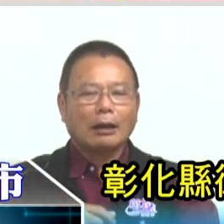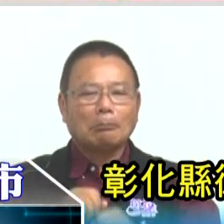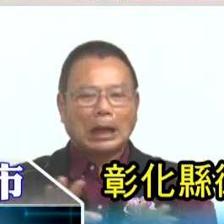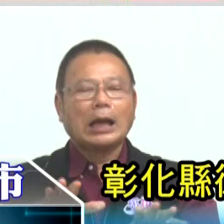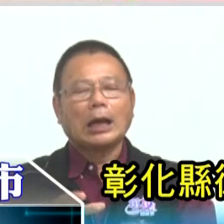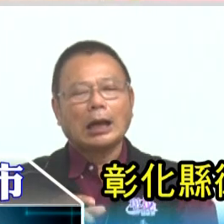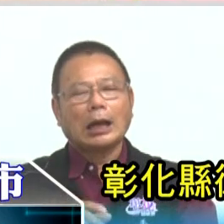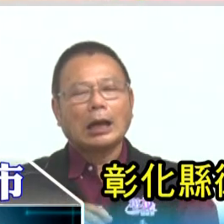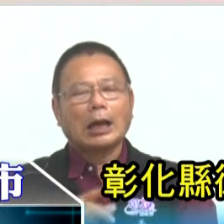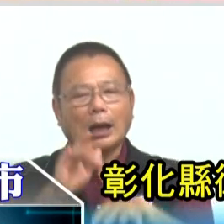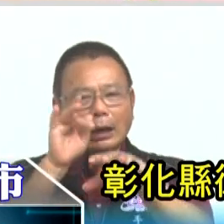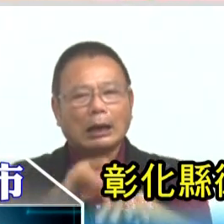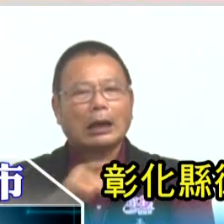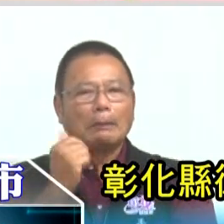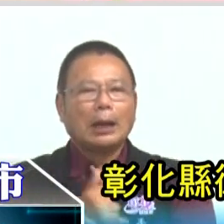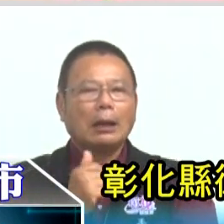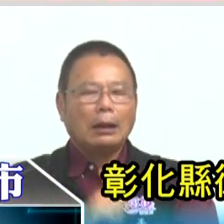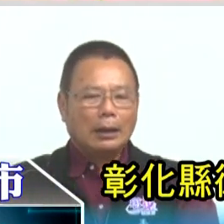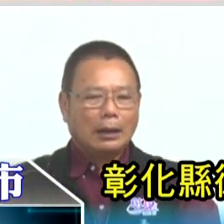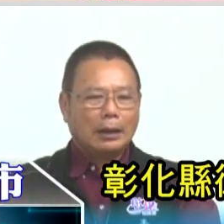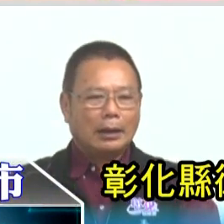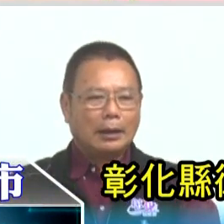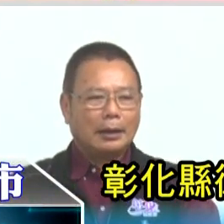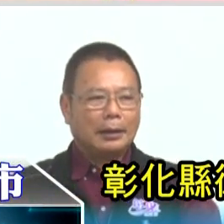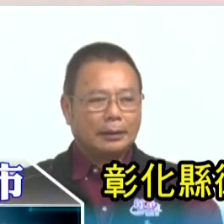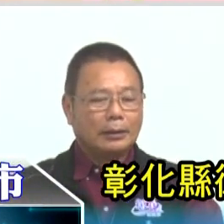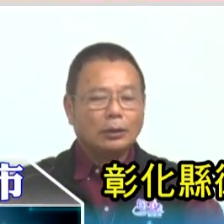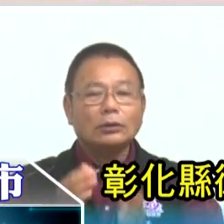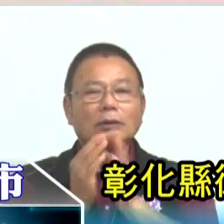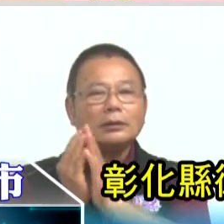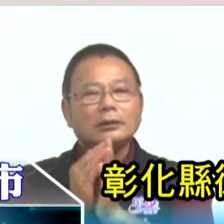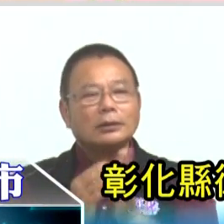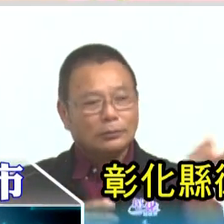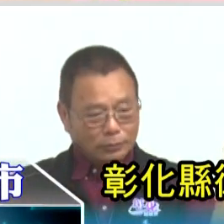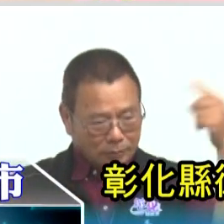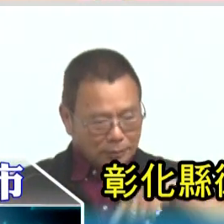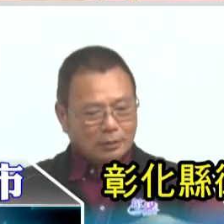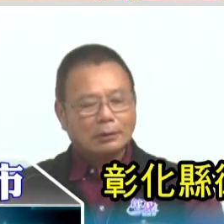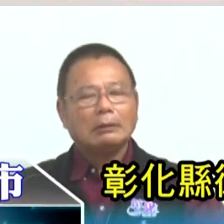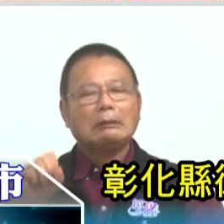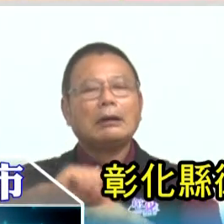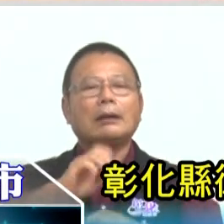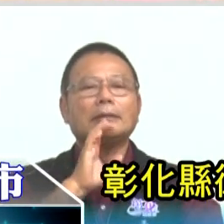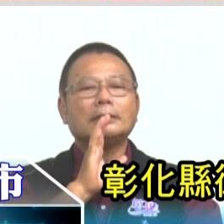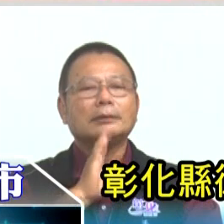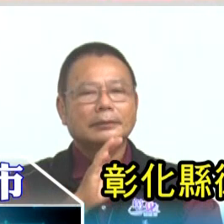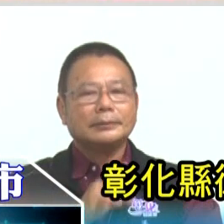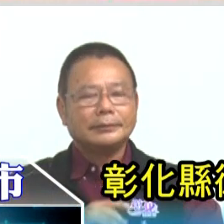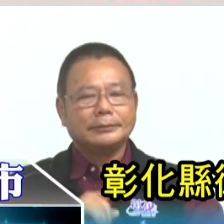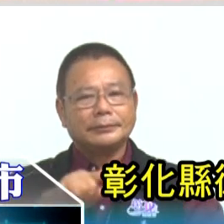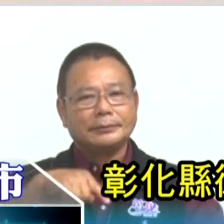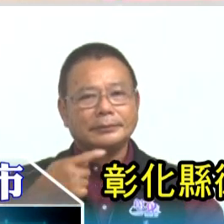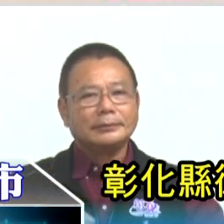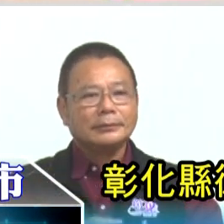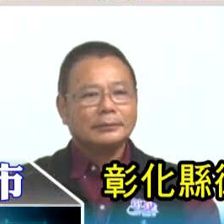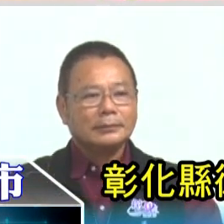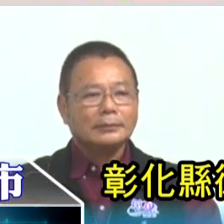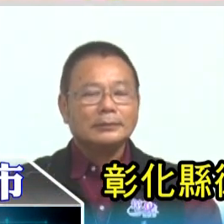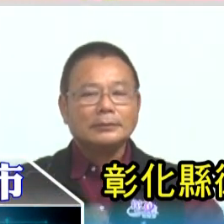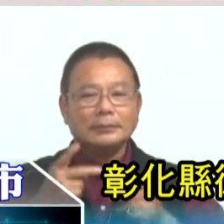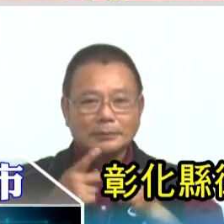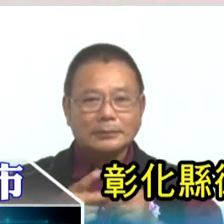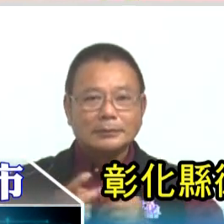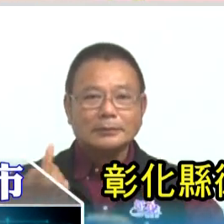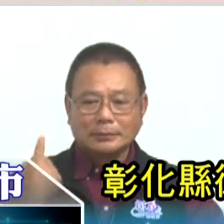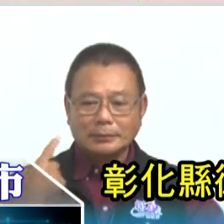染了，所以他确诊。这个是桃园这个返乡群聚新增的案例。我们再看下一张。那另外昨